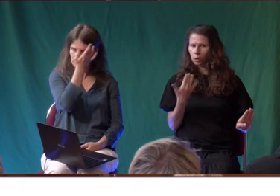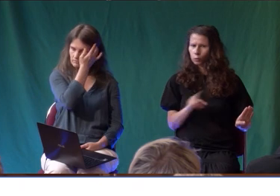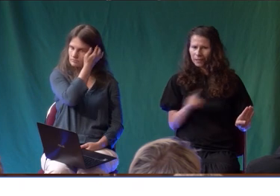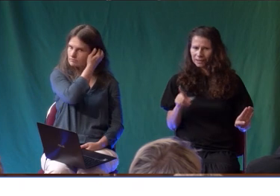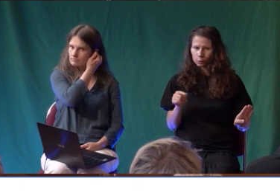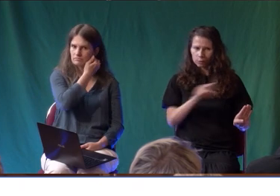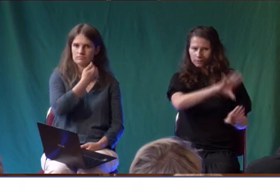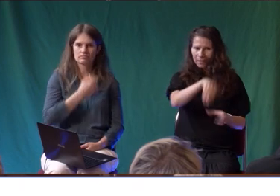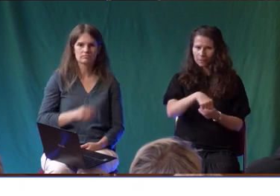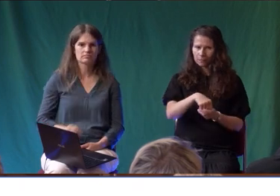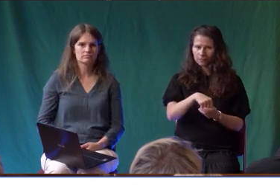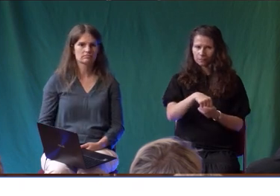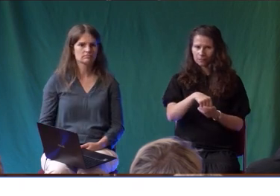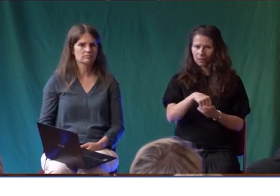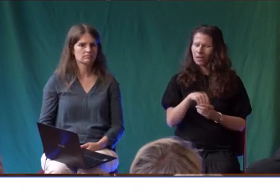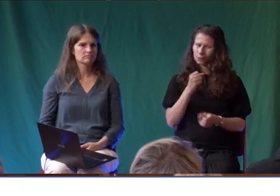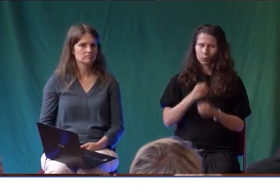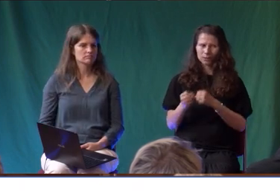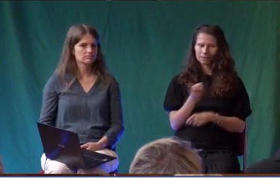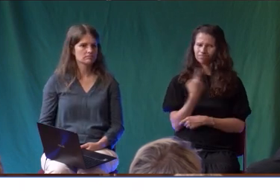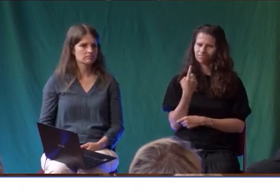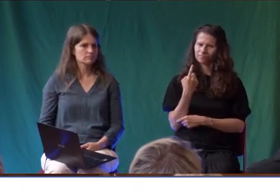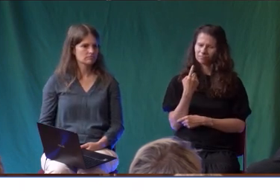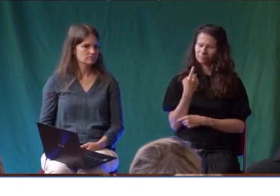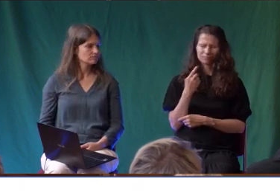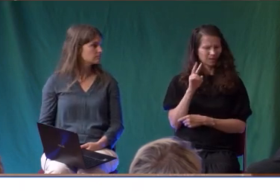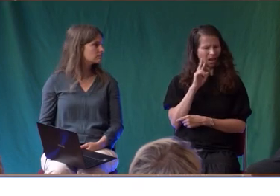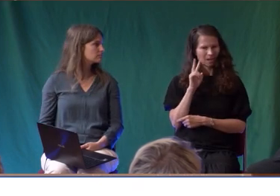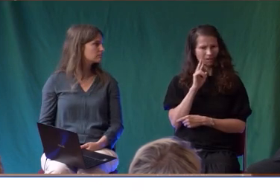nicht vorgesehen und trotzdem ist es unser Alltag in der Beratung